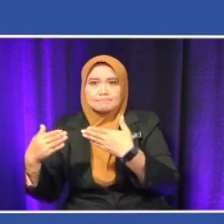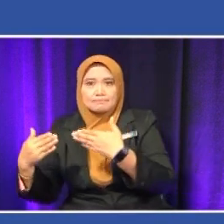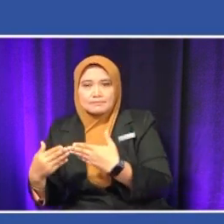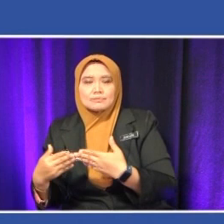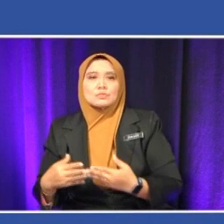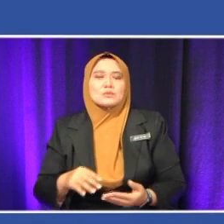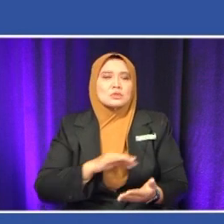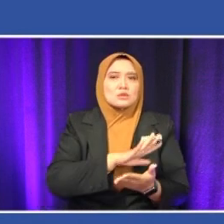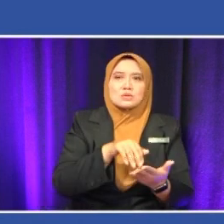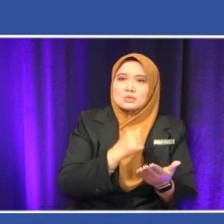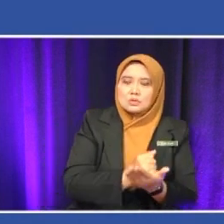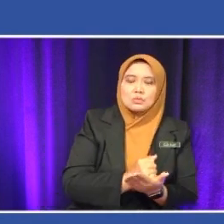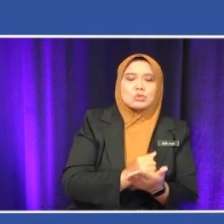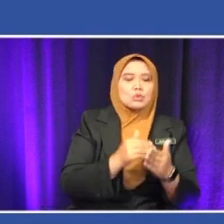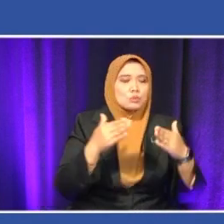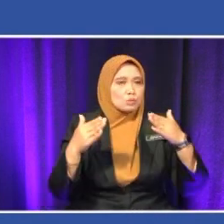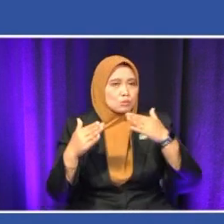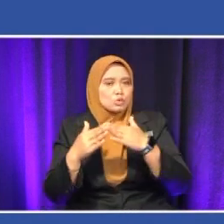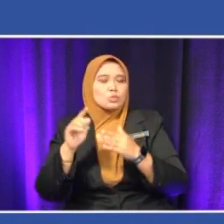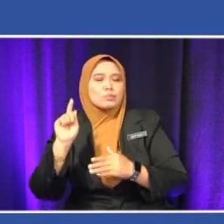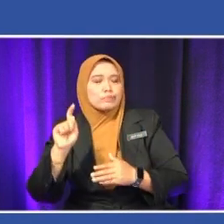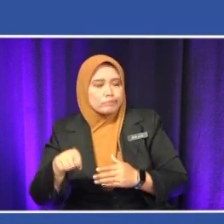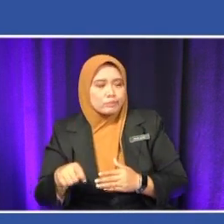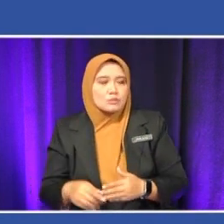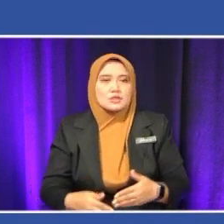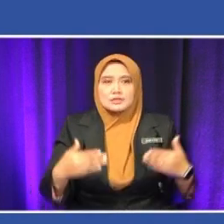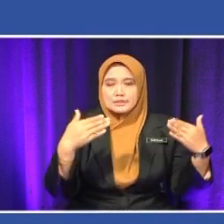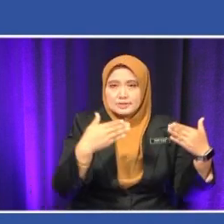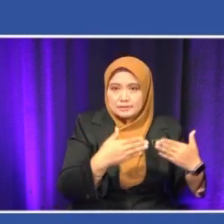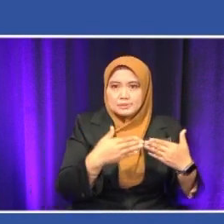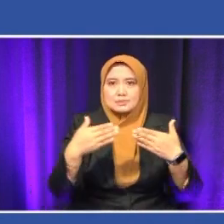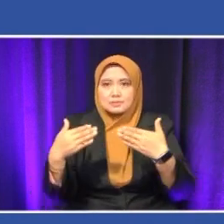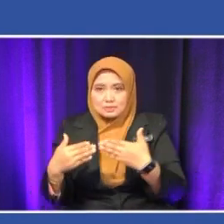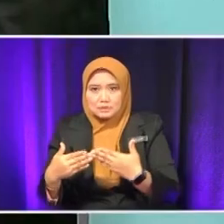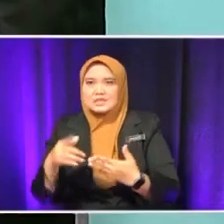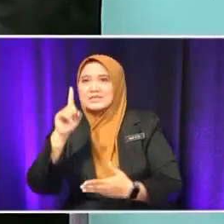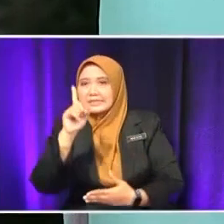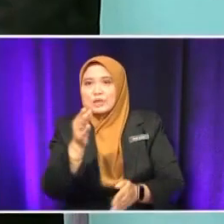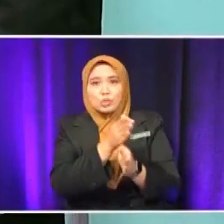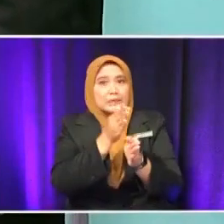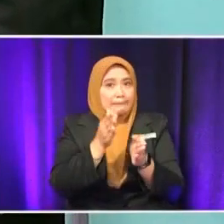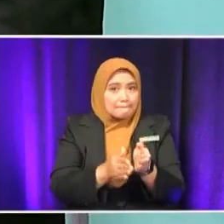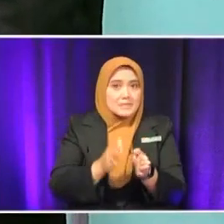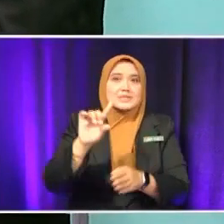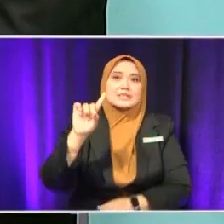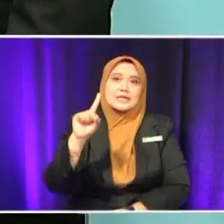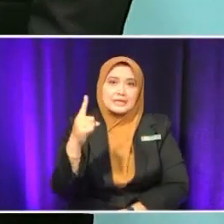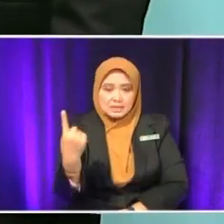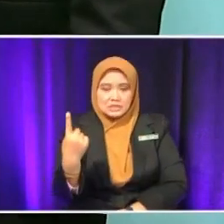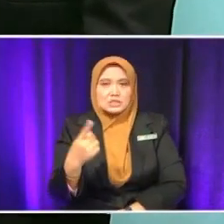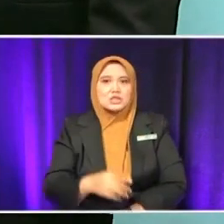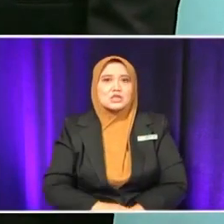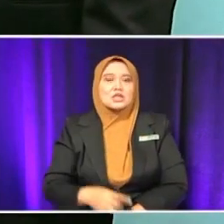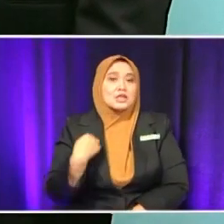tepi. Dan semua bucu mesti berkait dengan satu tepi sahaja. Okay. Jadi kalau